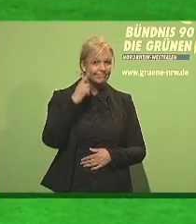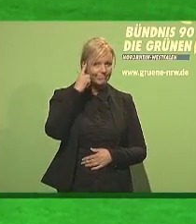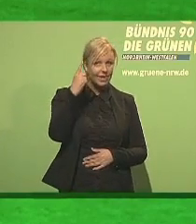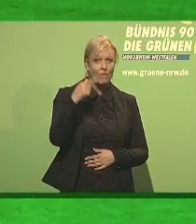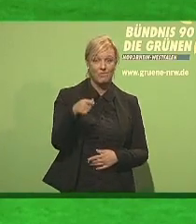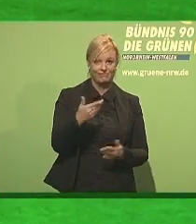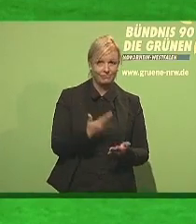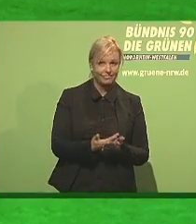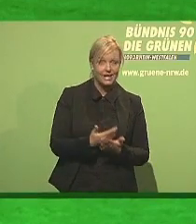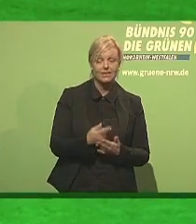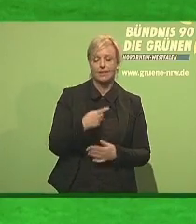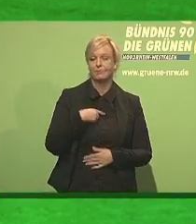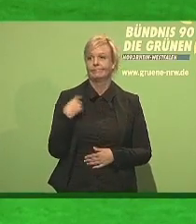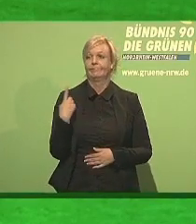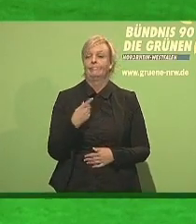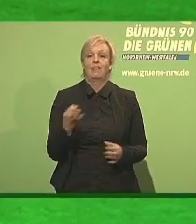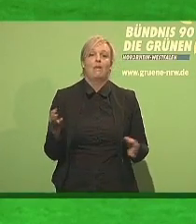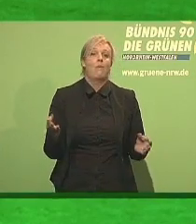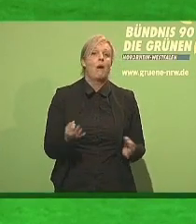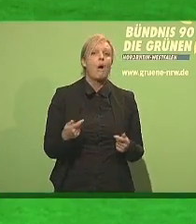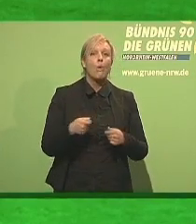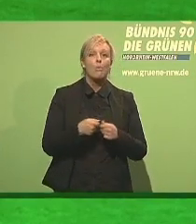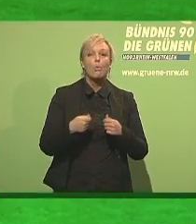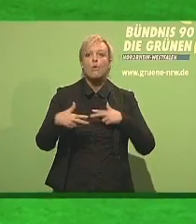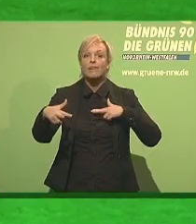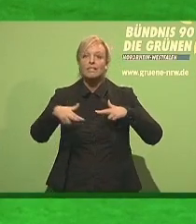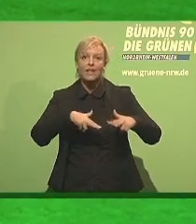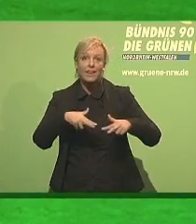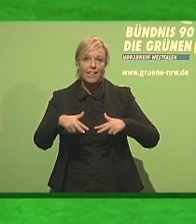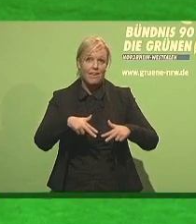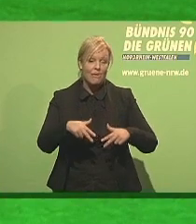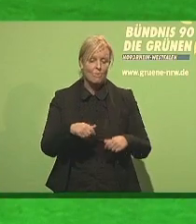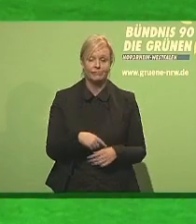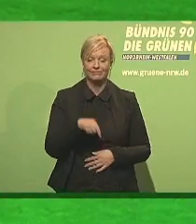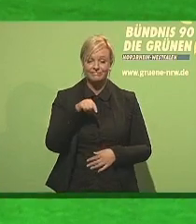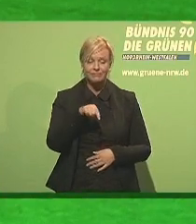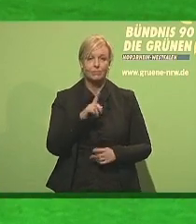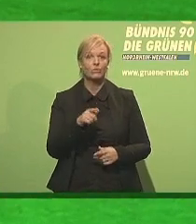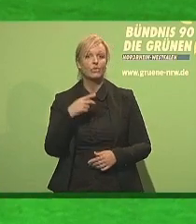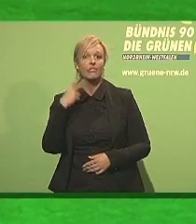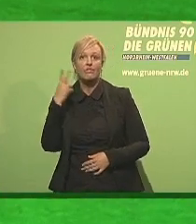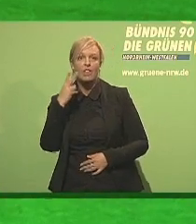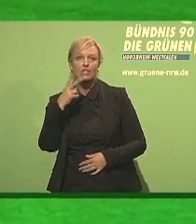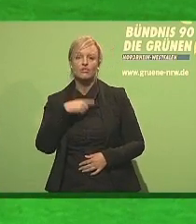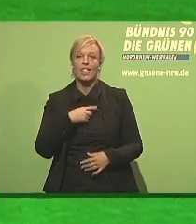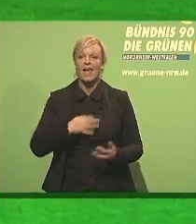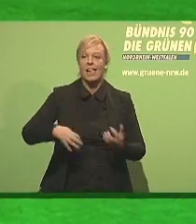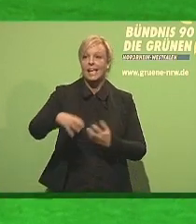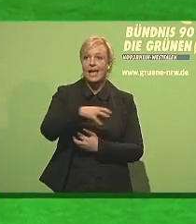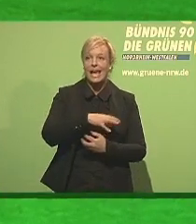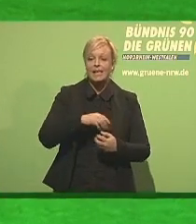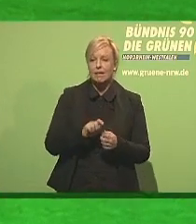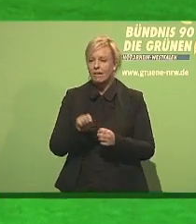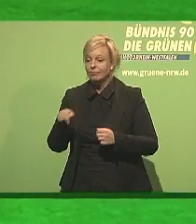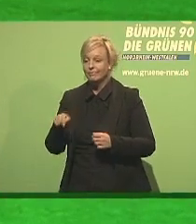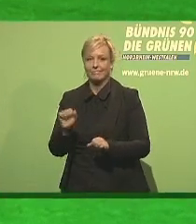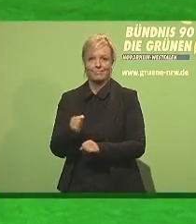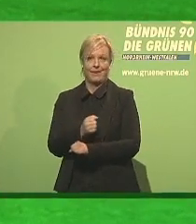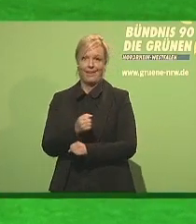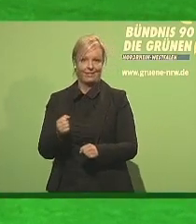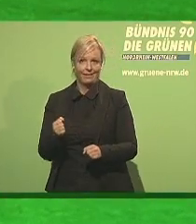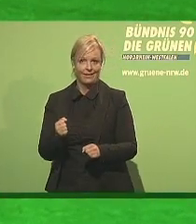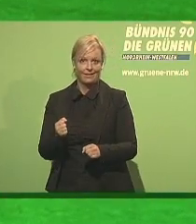deshalb brauchen wir eine Bundesregierung, die versteht, dass man aus einer Krise nicht einfach herausschrumpfen kann. Die versteht, dass